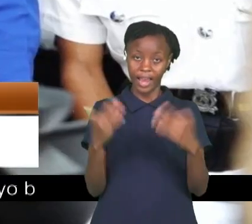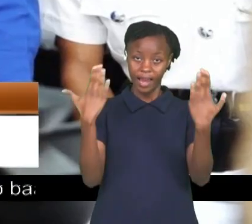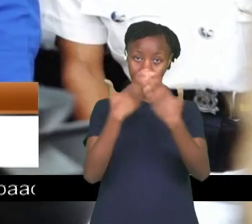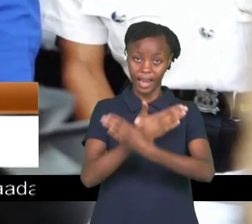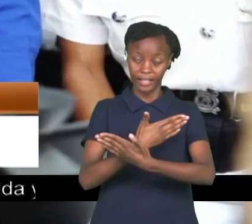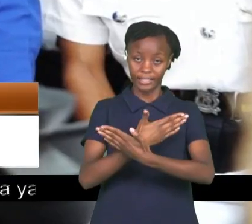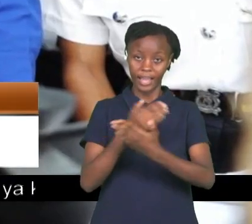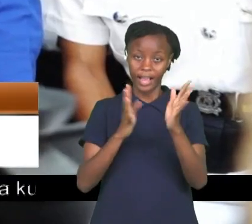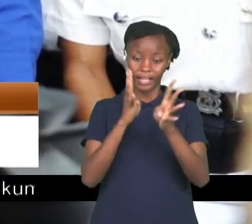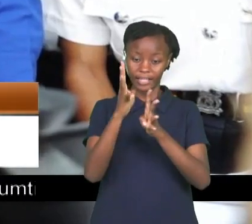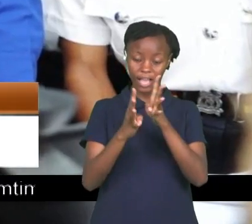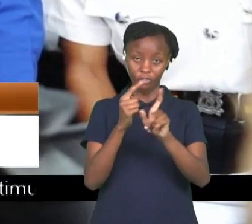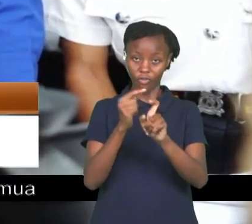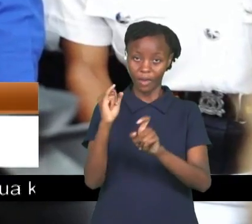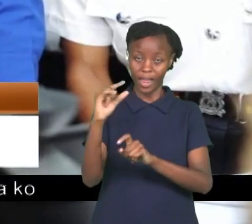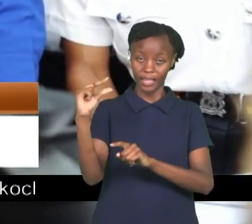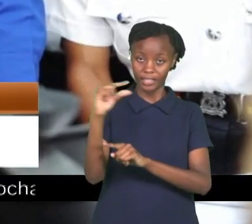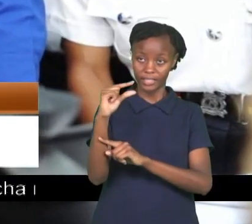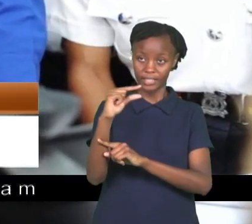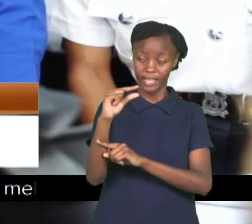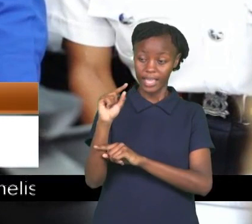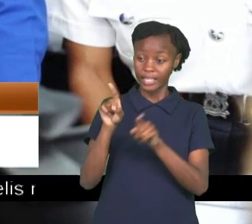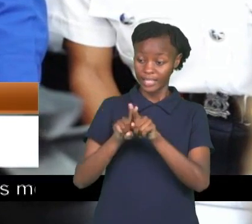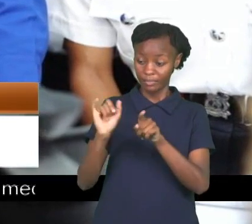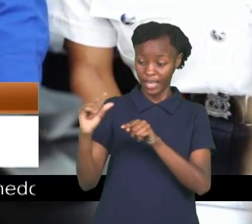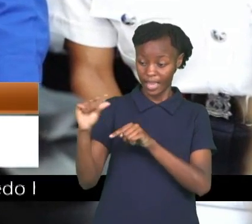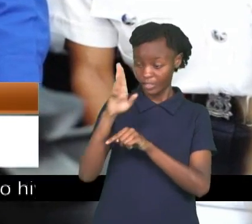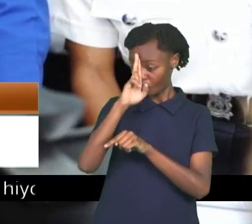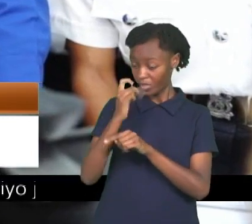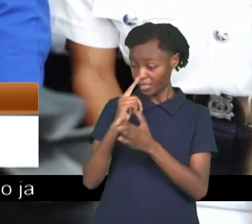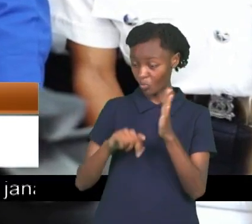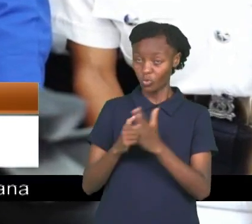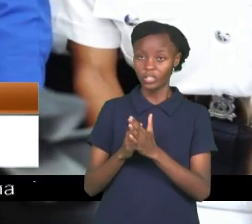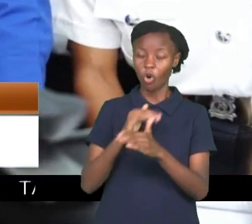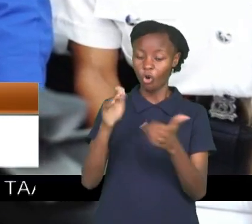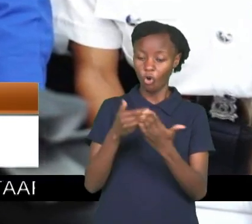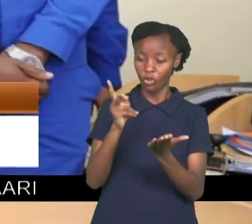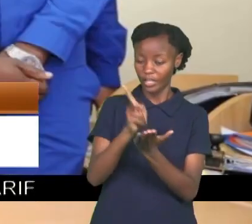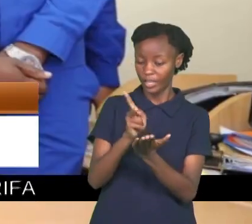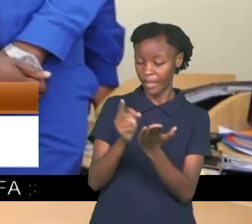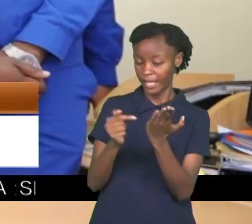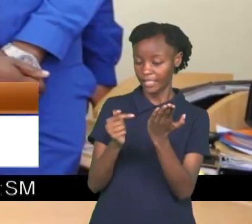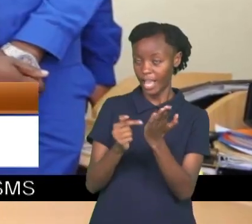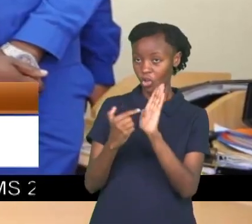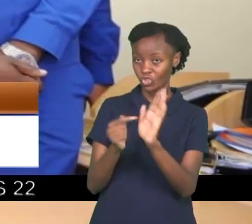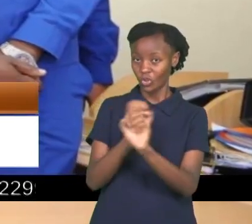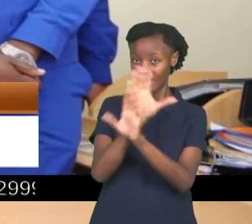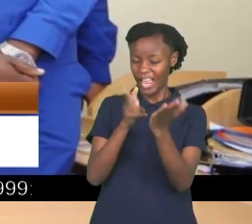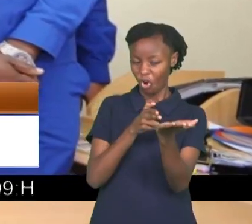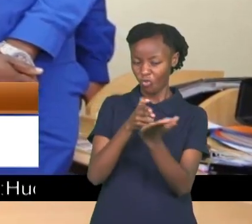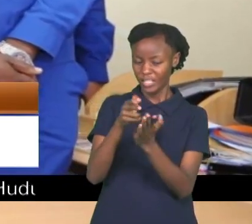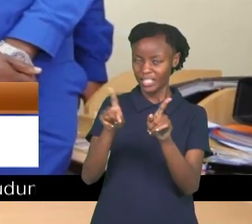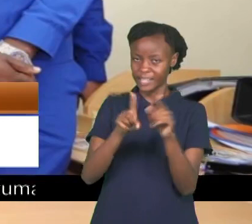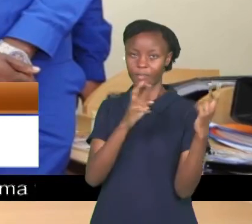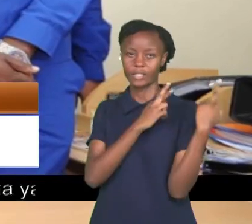General wa polisi Hilary Mutyambai. Mutyambai amesema kuwa rekodi za dijitali zitahakikisha uwazi na uwajibikaji katika shughuli za